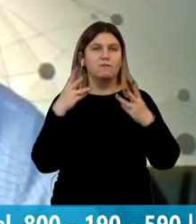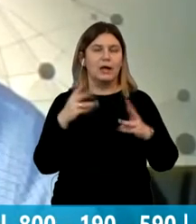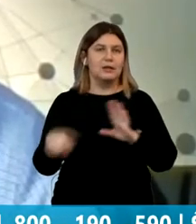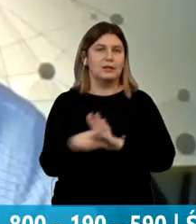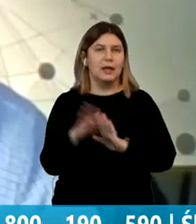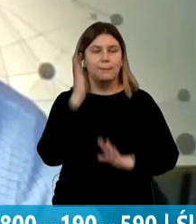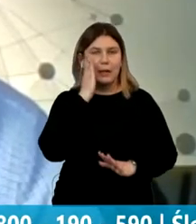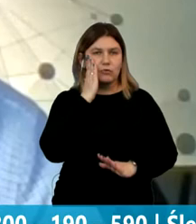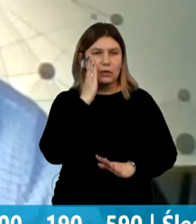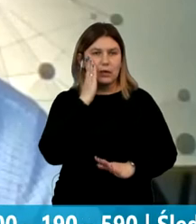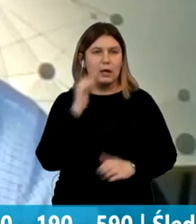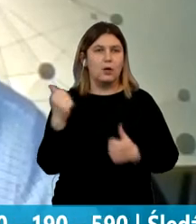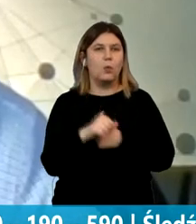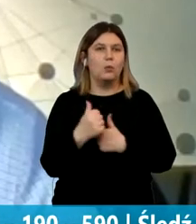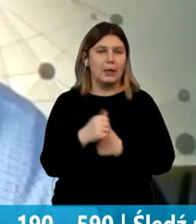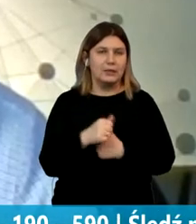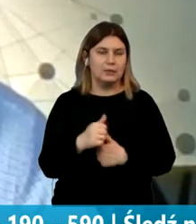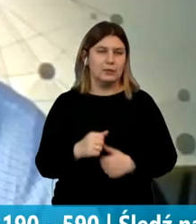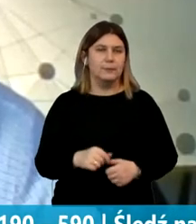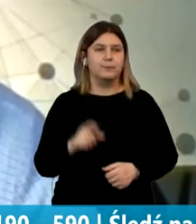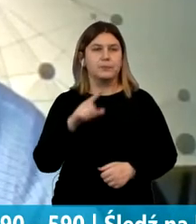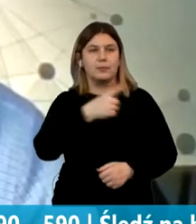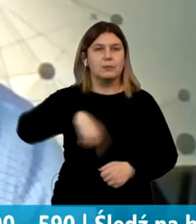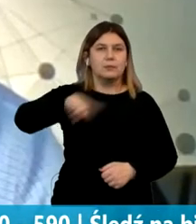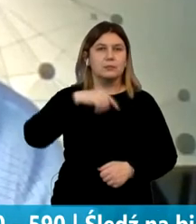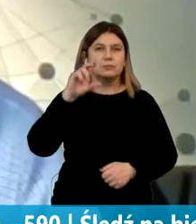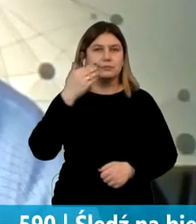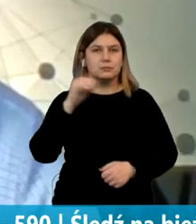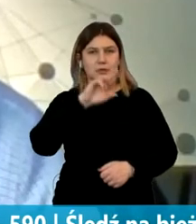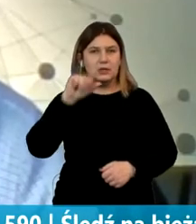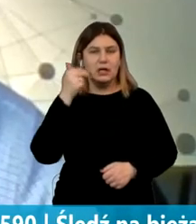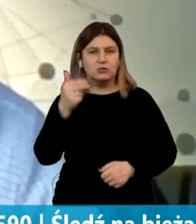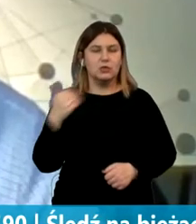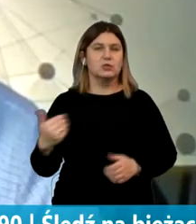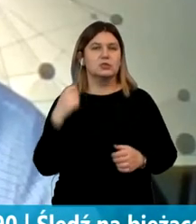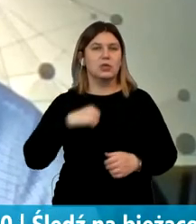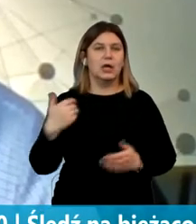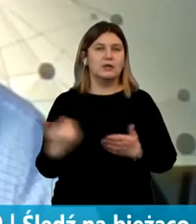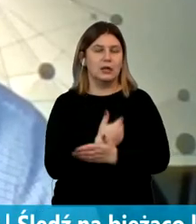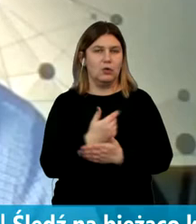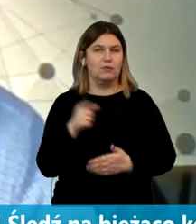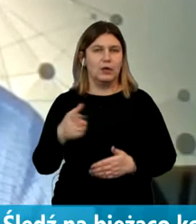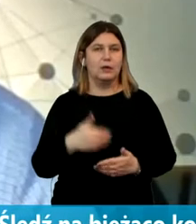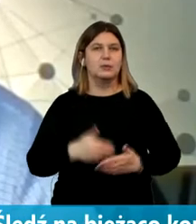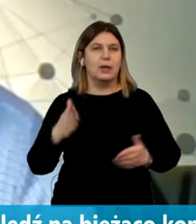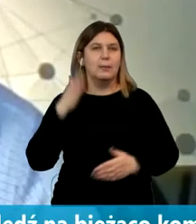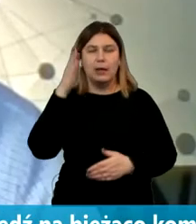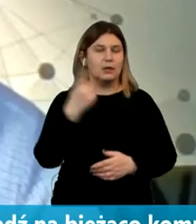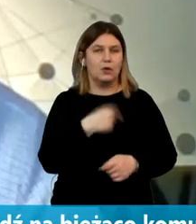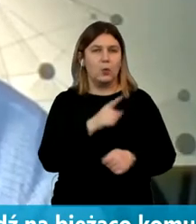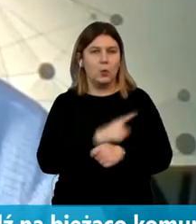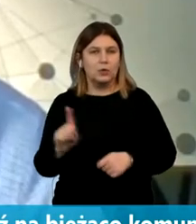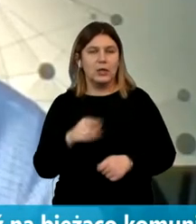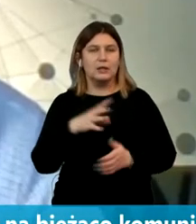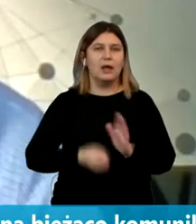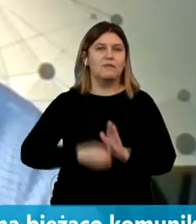mieszkańców Gumieniec, bo przecież pętla Mierzyn czeka na nowe rozdanie. W tej perspektywie po prostu się nie zmieściła z uwagi na wysokie